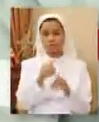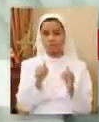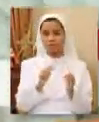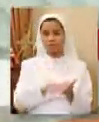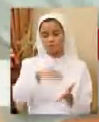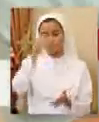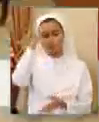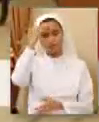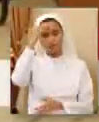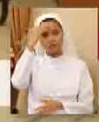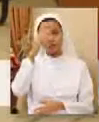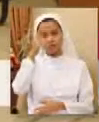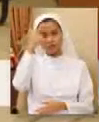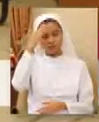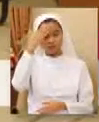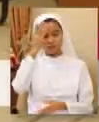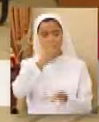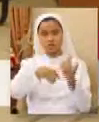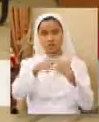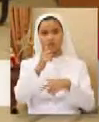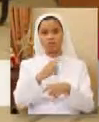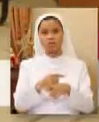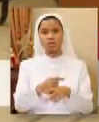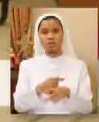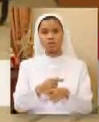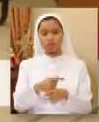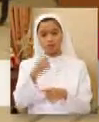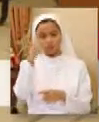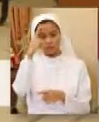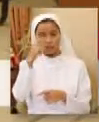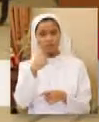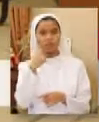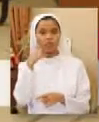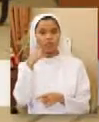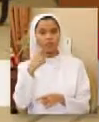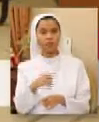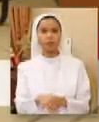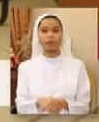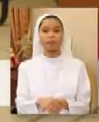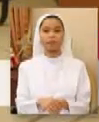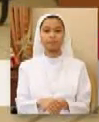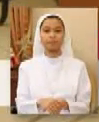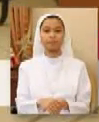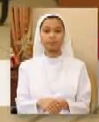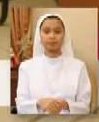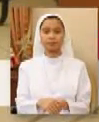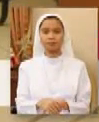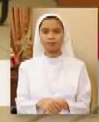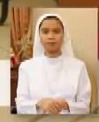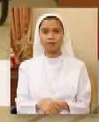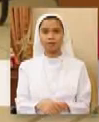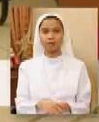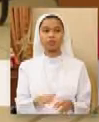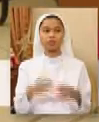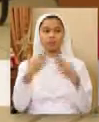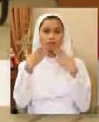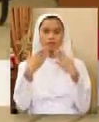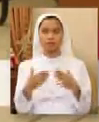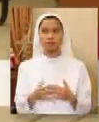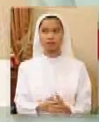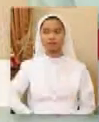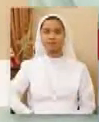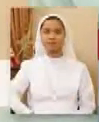Kongregasyon. Ah, para sa kanila, ano? Sana you can tell us, sister, para makatulong na kami. Okay? Thank